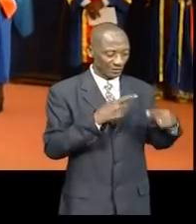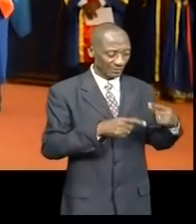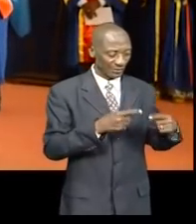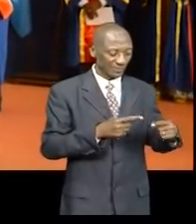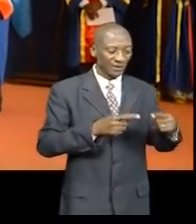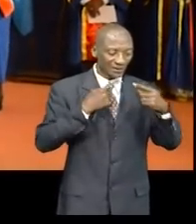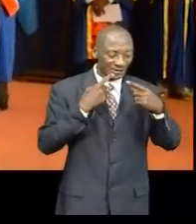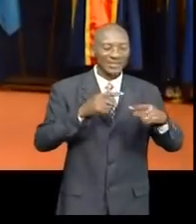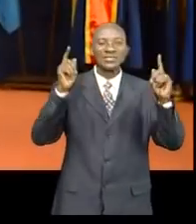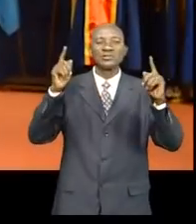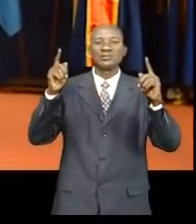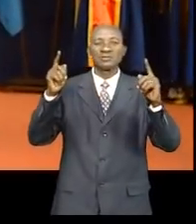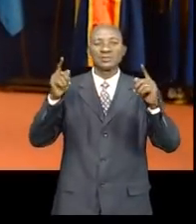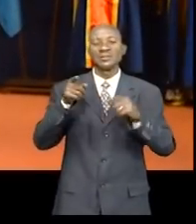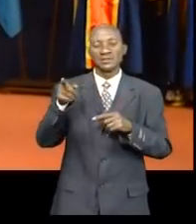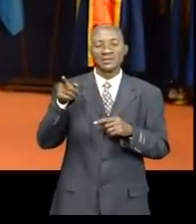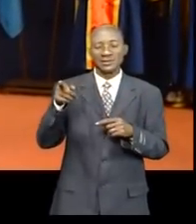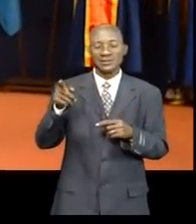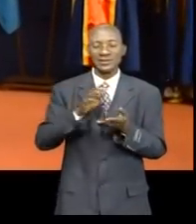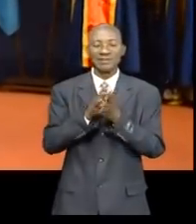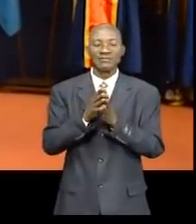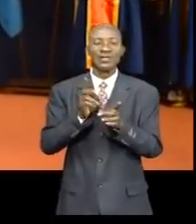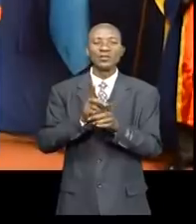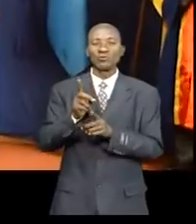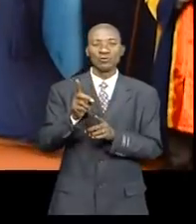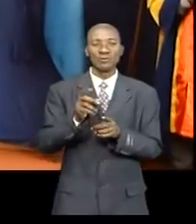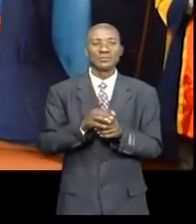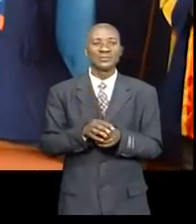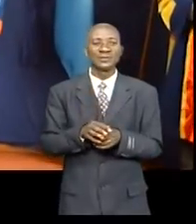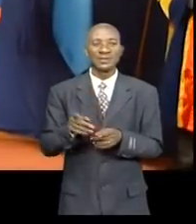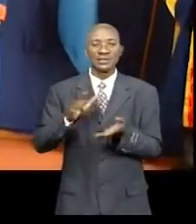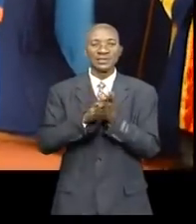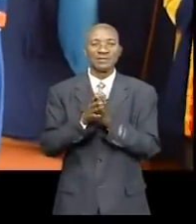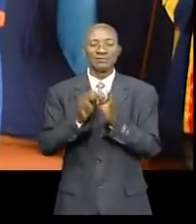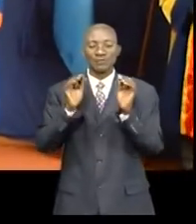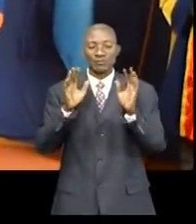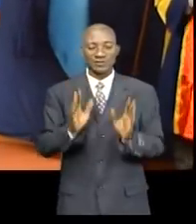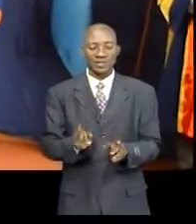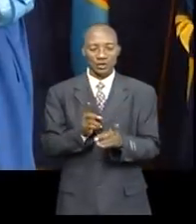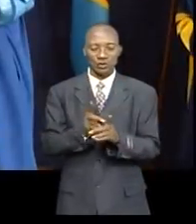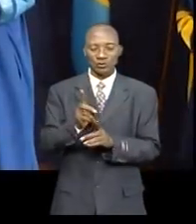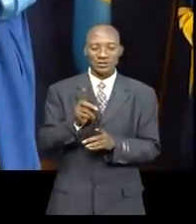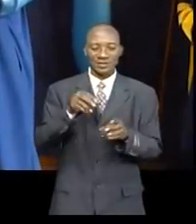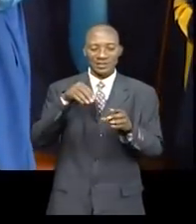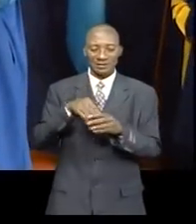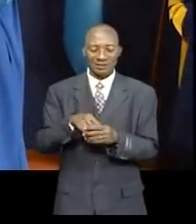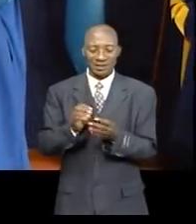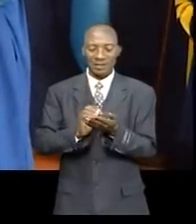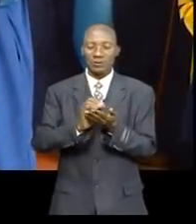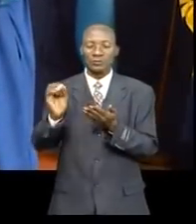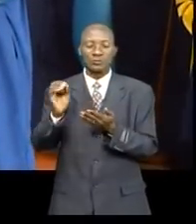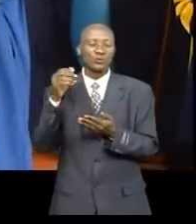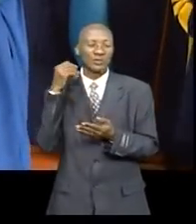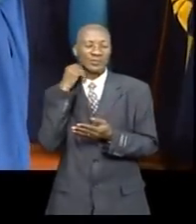agrégé à l'enseignement supérieur avec la qualité de professeur docteur à la faculté de médecine comme spécialité